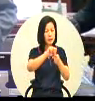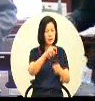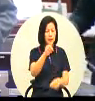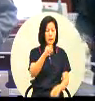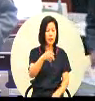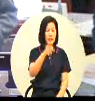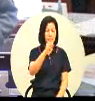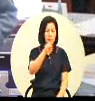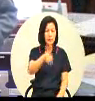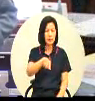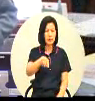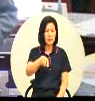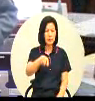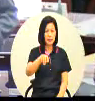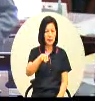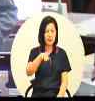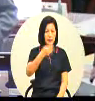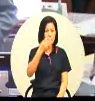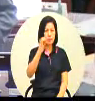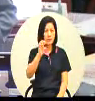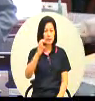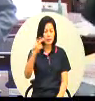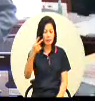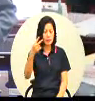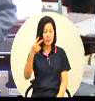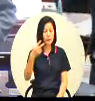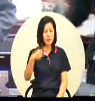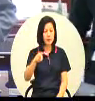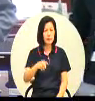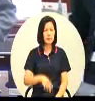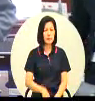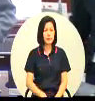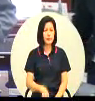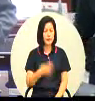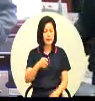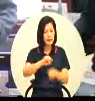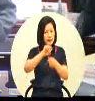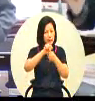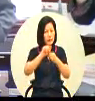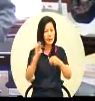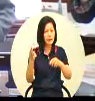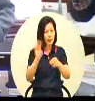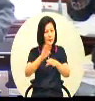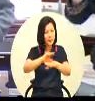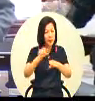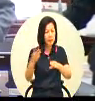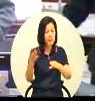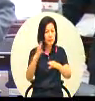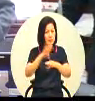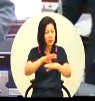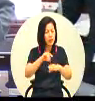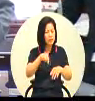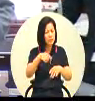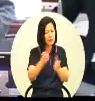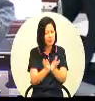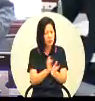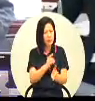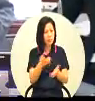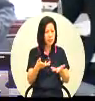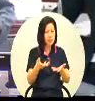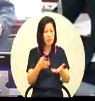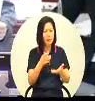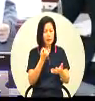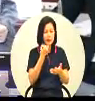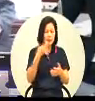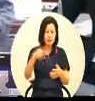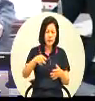1094块。这都有数字你也说到有增加三倍四倍，这个部分可能 经过中